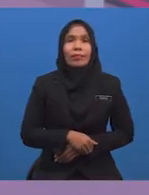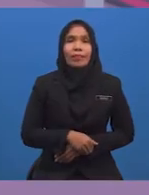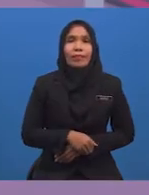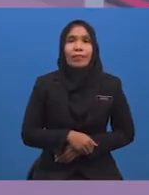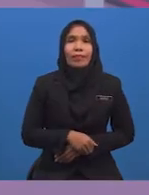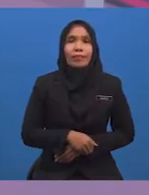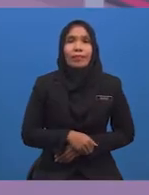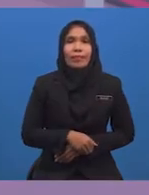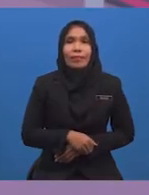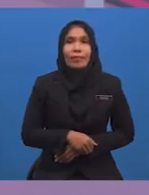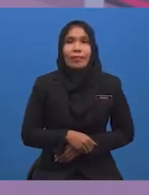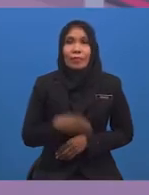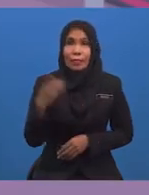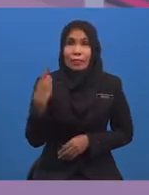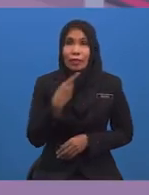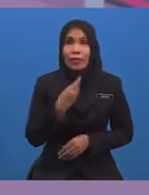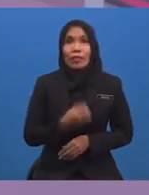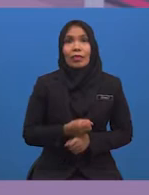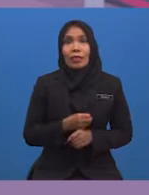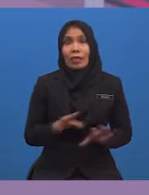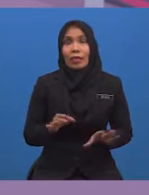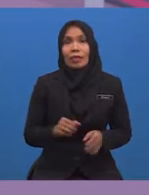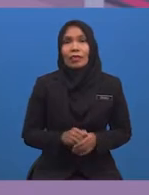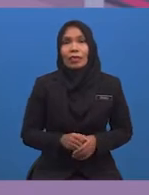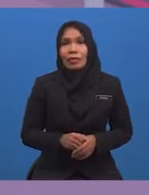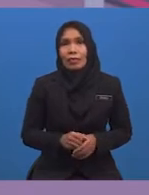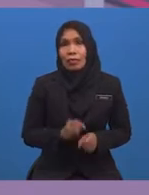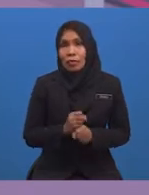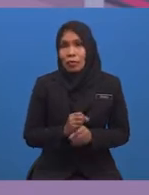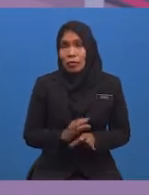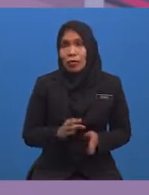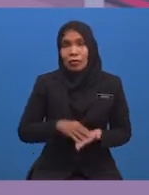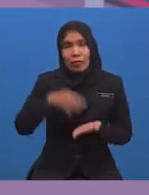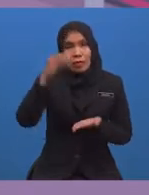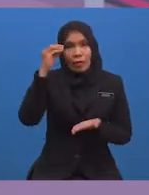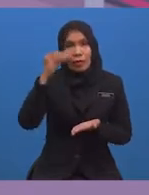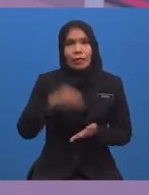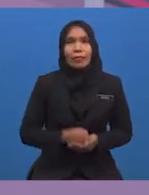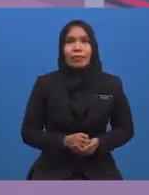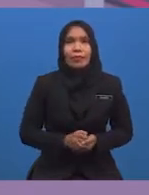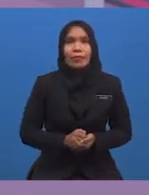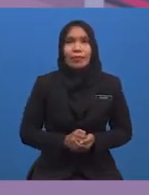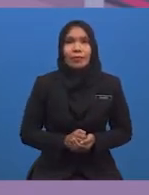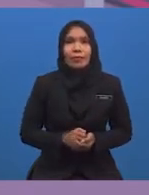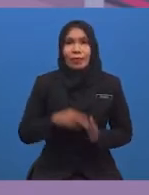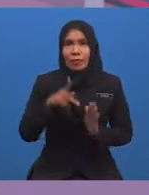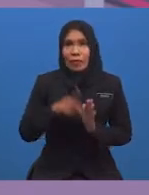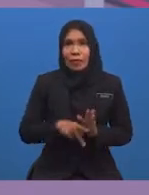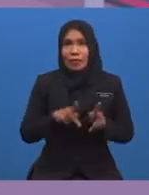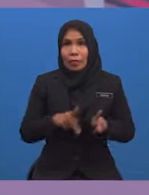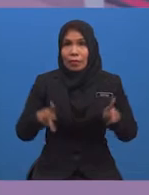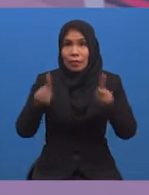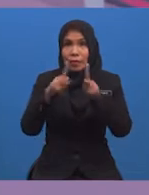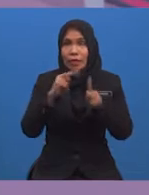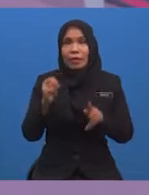Baiklah, murid-murid. Kita telah pun selesai mempelajari kepentingan pelbagai bentuk muka bumi di Malaysia.